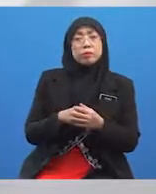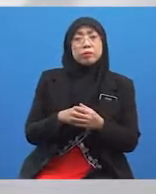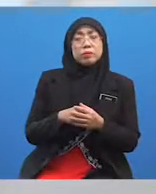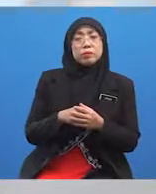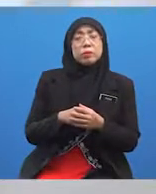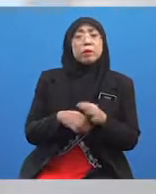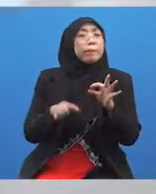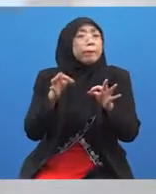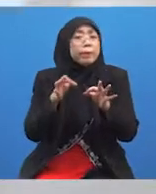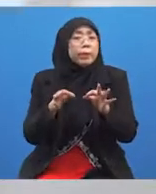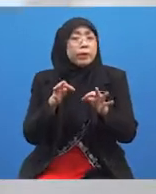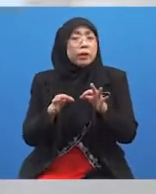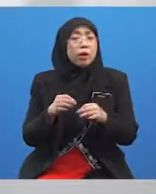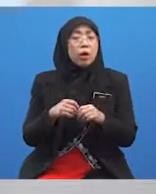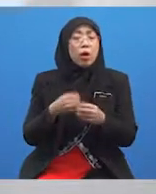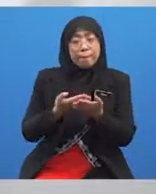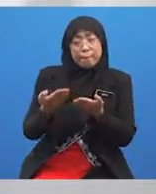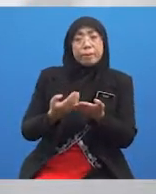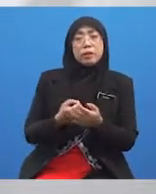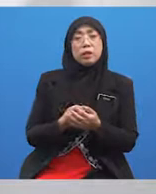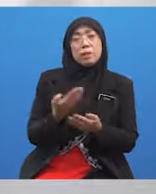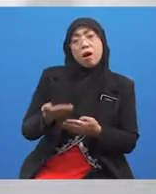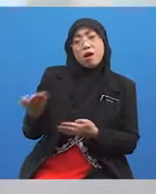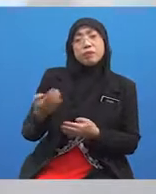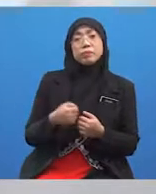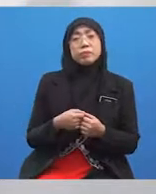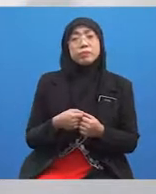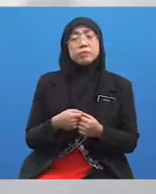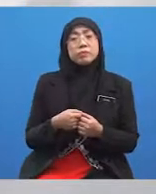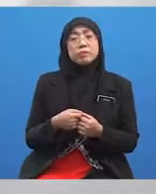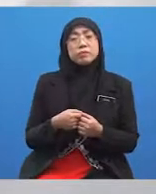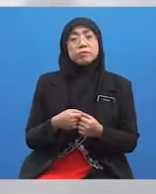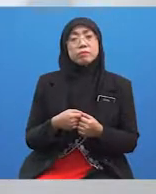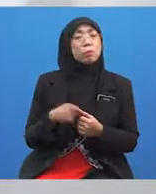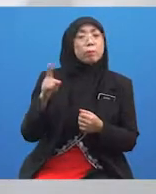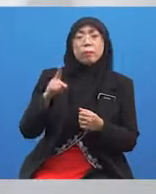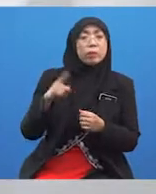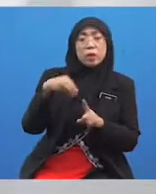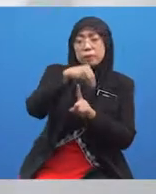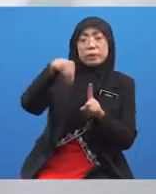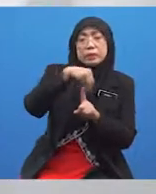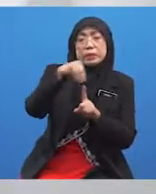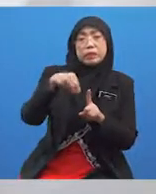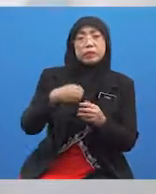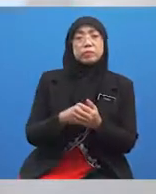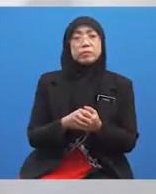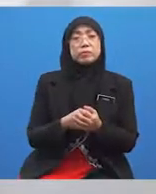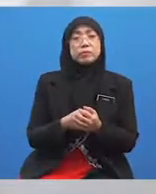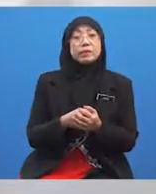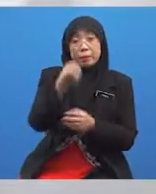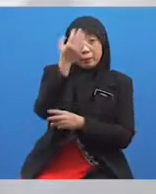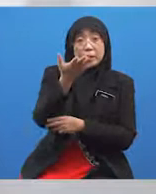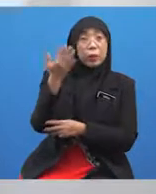faktor budaya, sosial, individu, psikologi dan situasi seperti yang cikgu telah terangkan sebelum